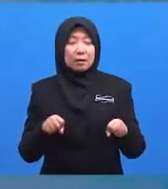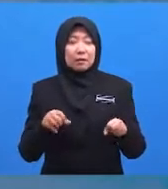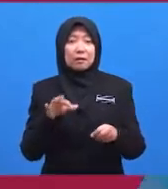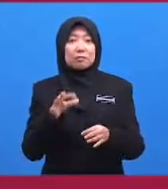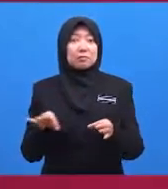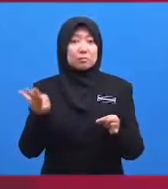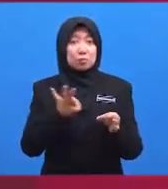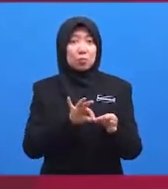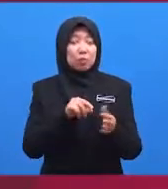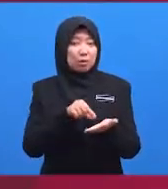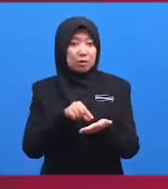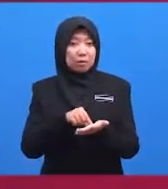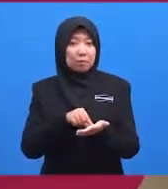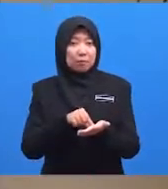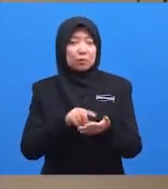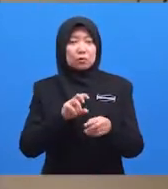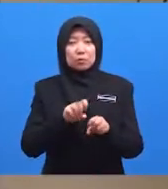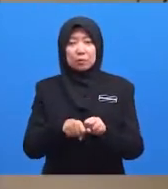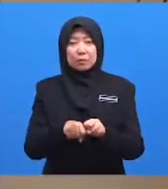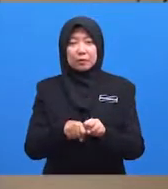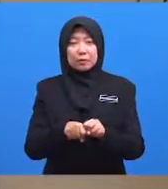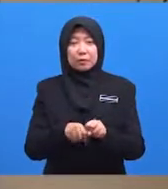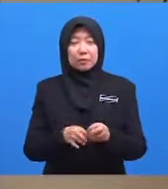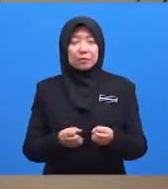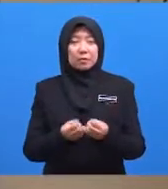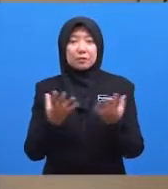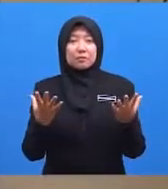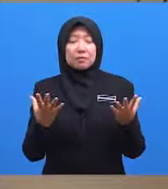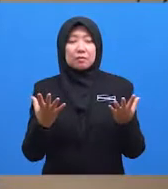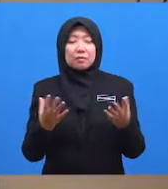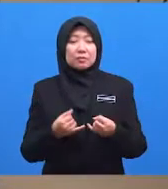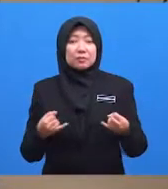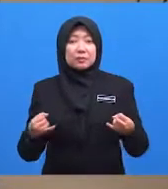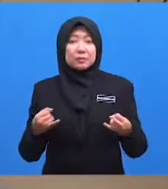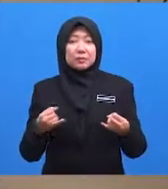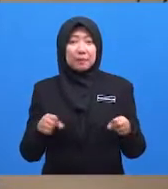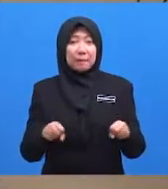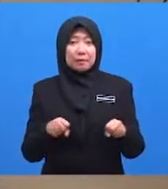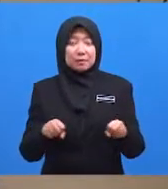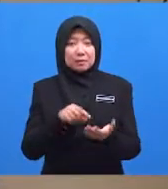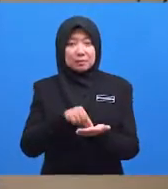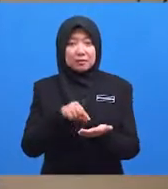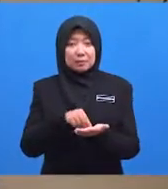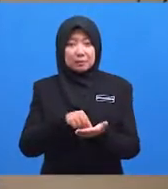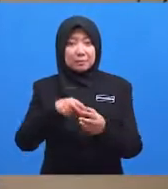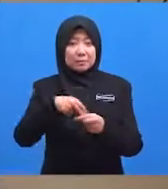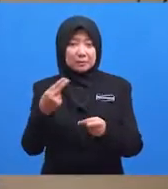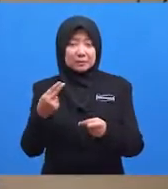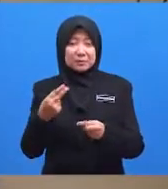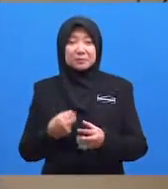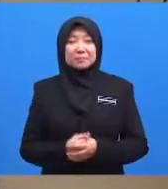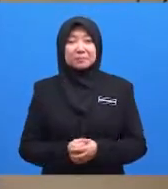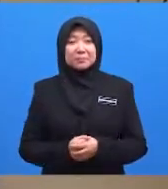ayam supaya pelbagai jenis masakan berasaskan ayam dapat dihasilkan.